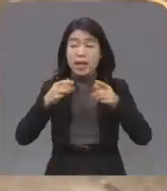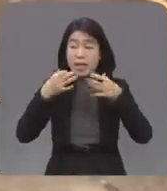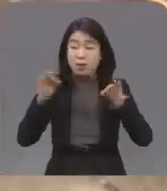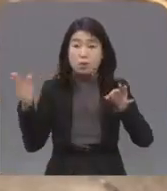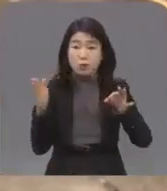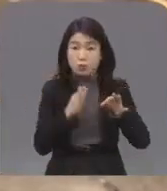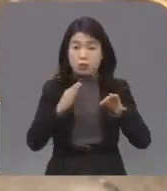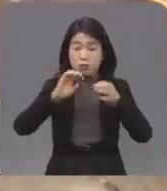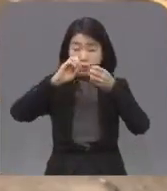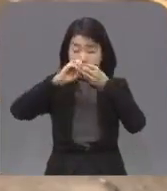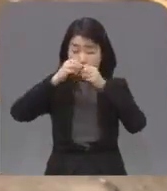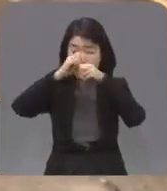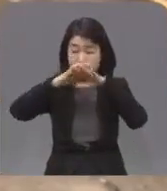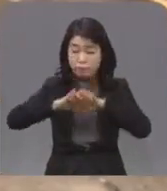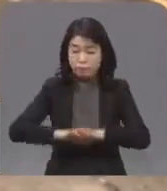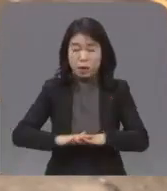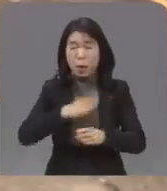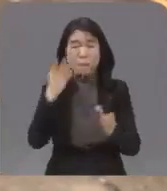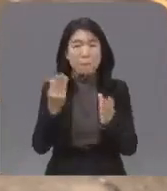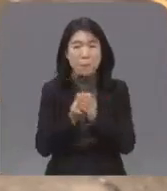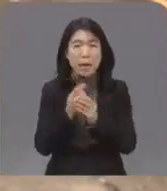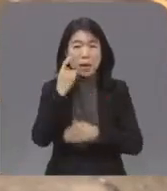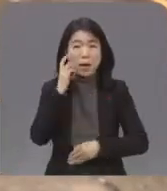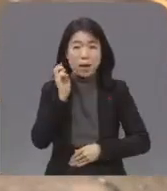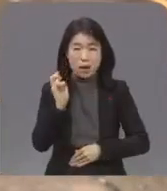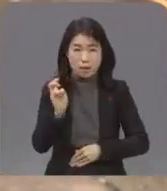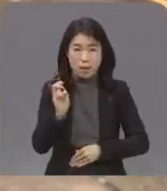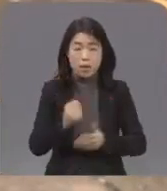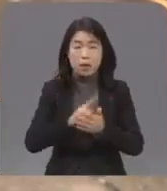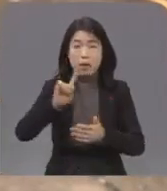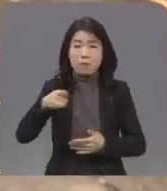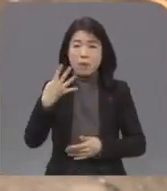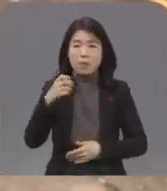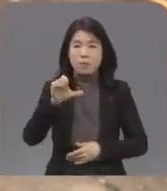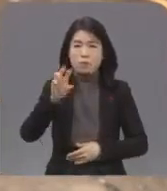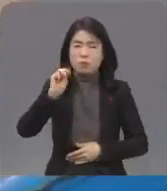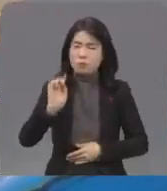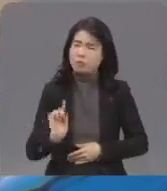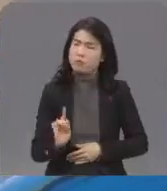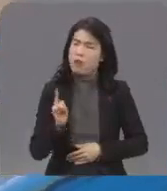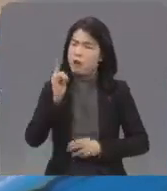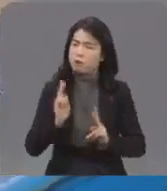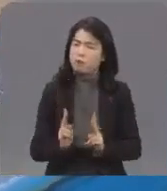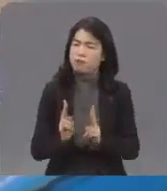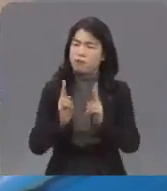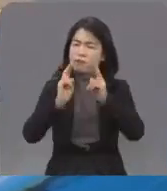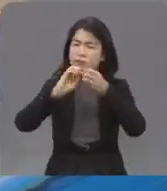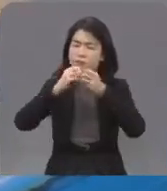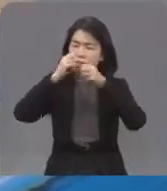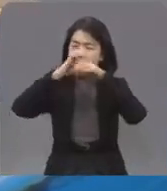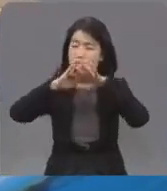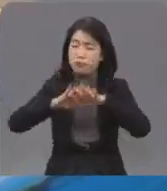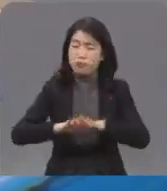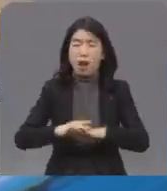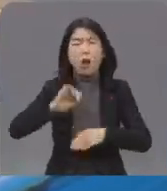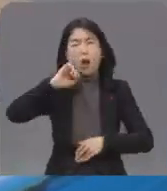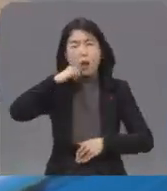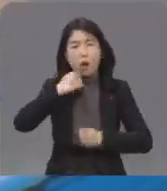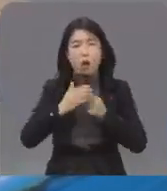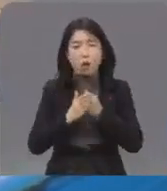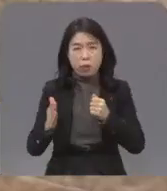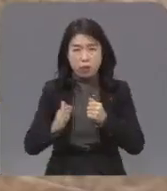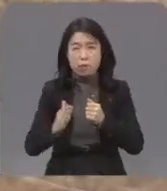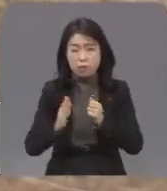해체 작업이 끝날 것으로 예상되고 있습니다. 145m 높이의 타워 크레인을 해체하는 일이 쉽지 않아서 조립이